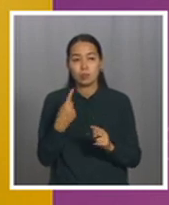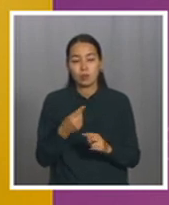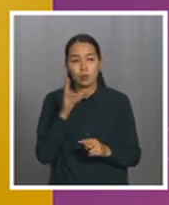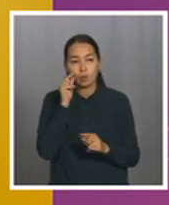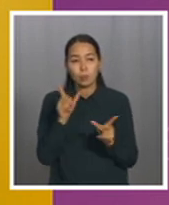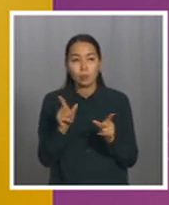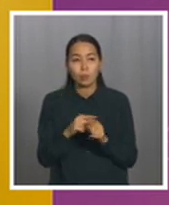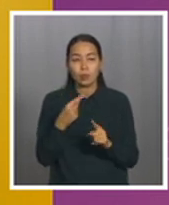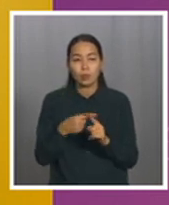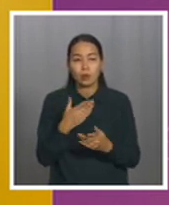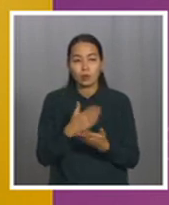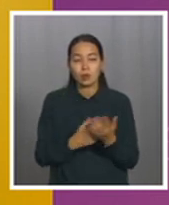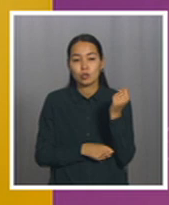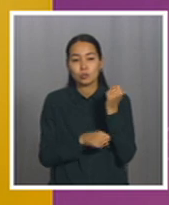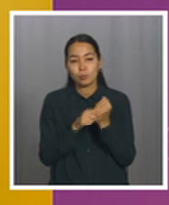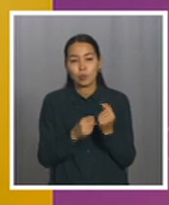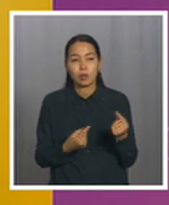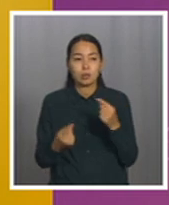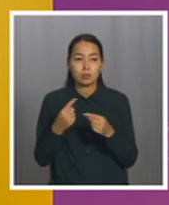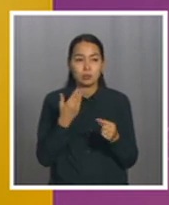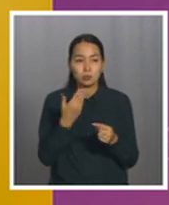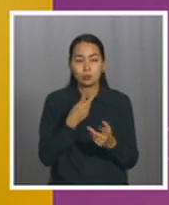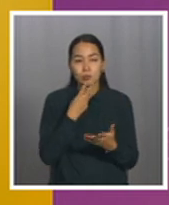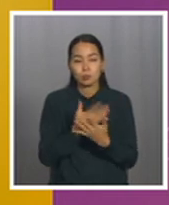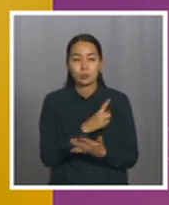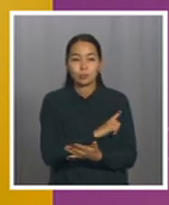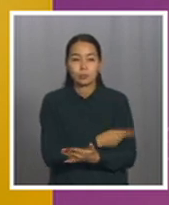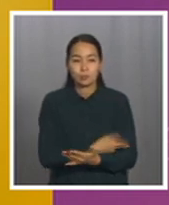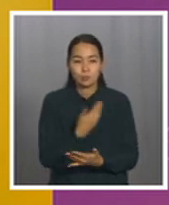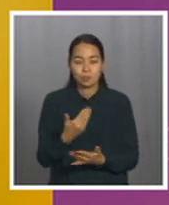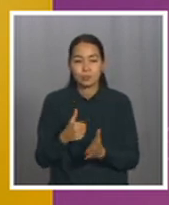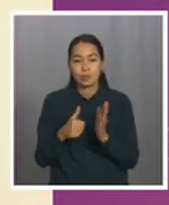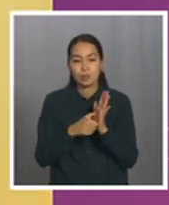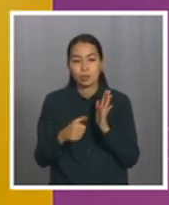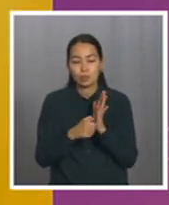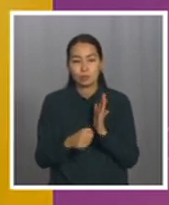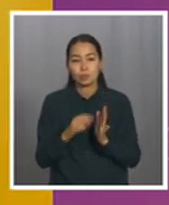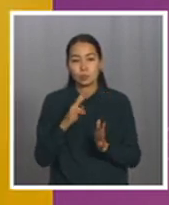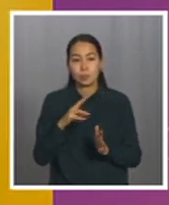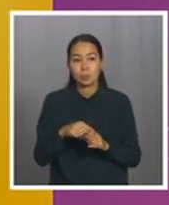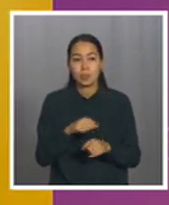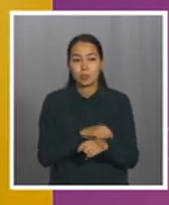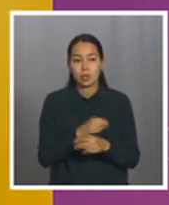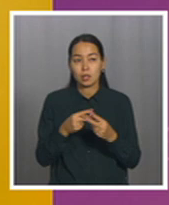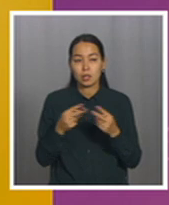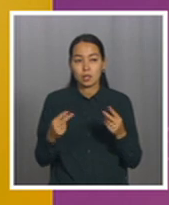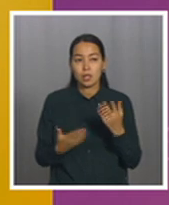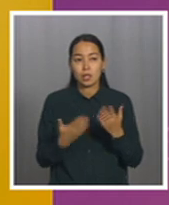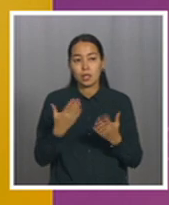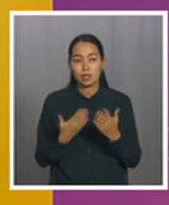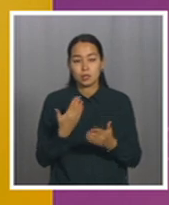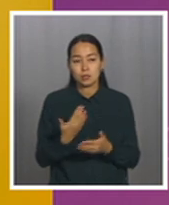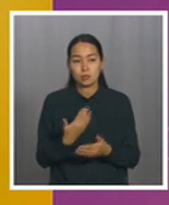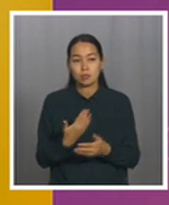қосылады. Жұмысшылар жағынан бұрғыға әсер ететін күш моменті 600 ньютон метрге тең. Күш моменттерінің бірі сағат